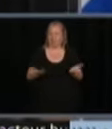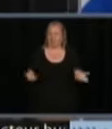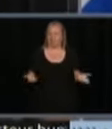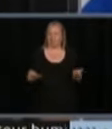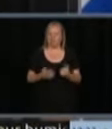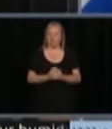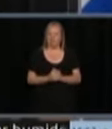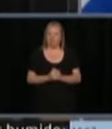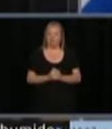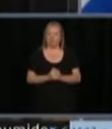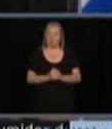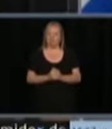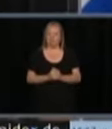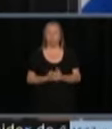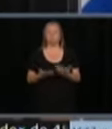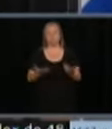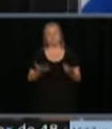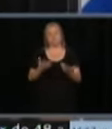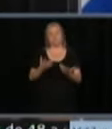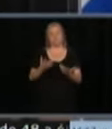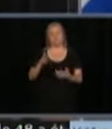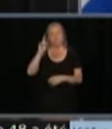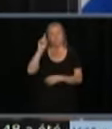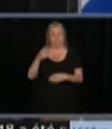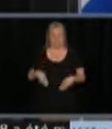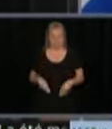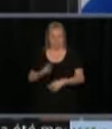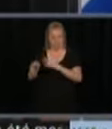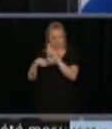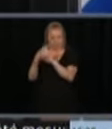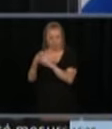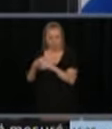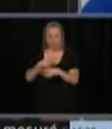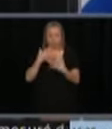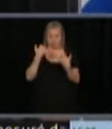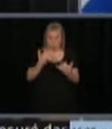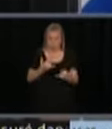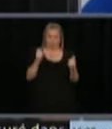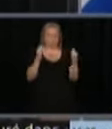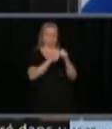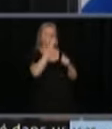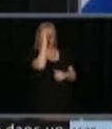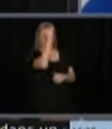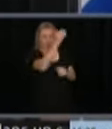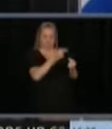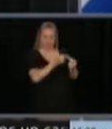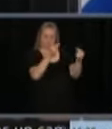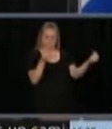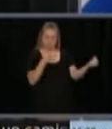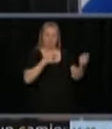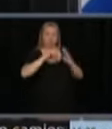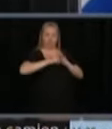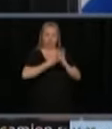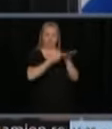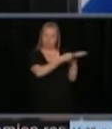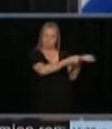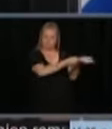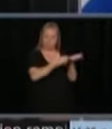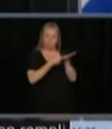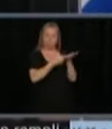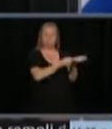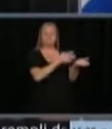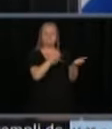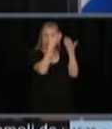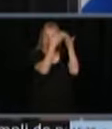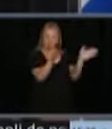les oppositions. Je pense qu'il y a une bonne réception. On est en train de regarder, bon, combien de temps,